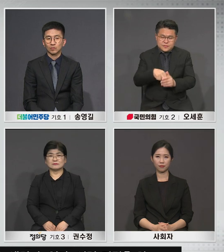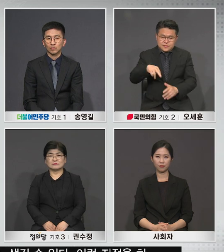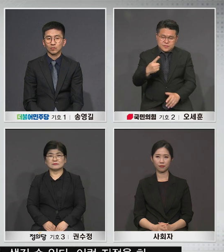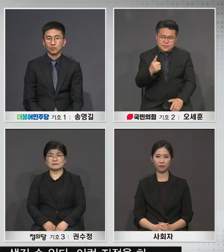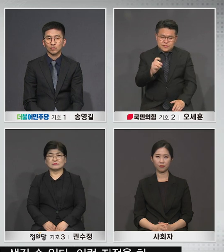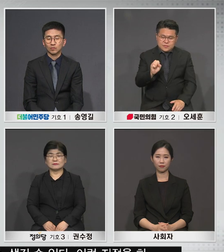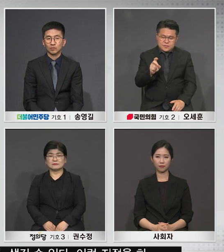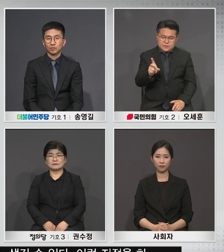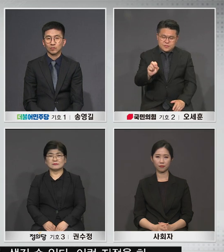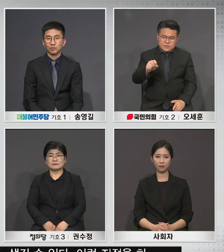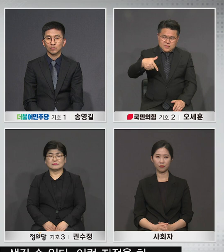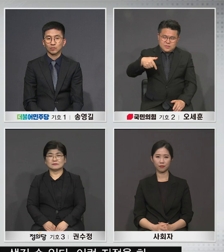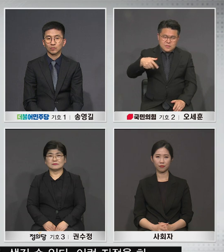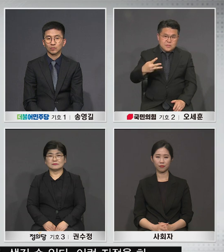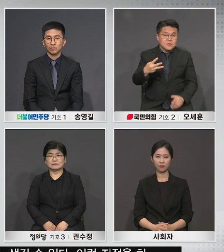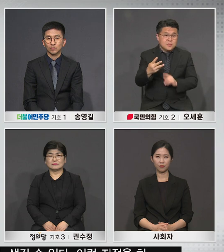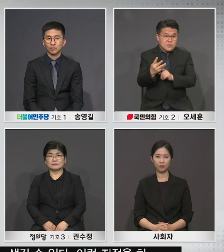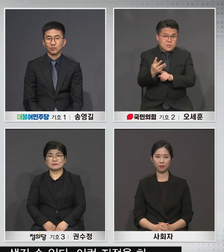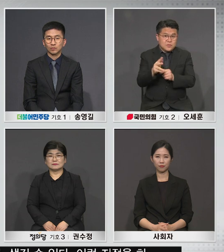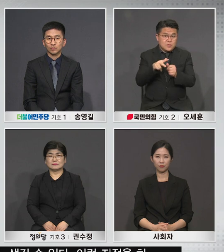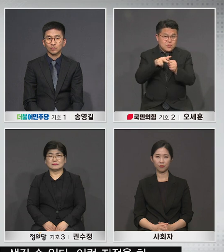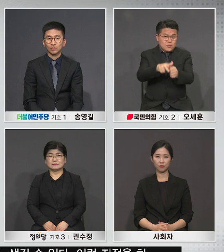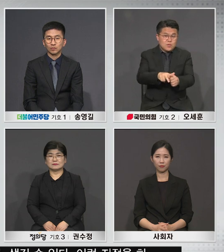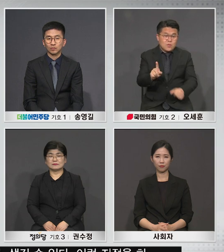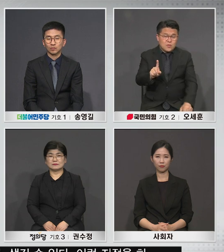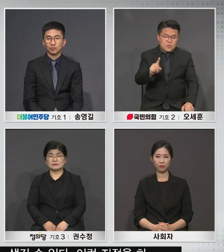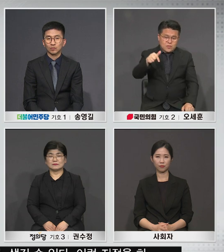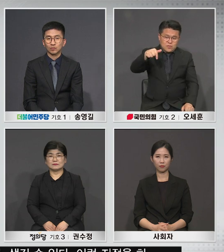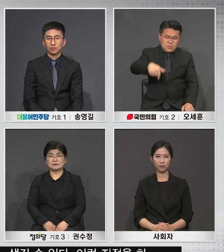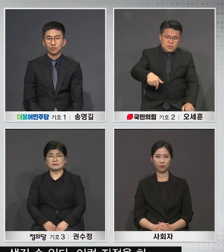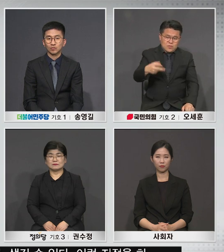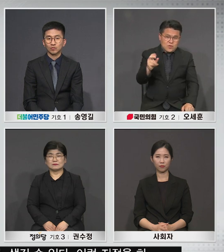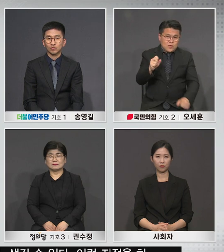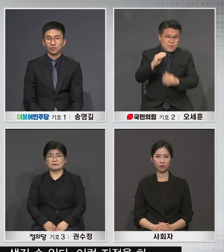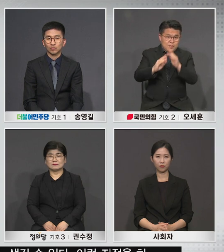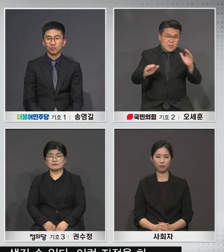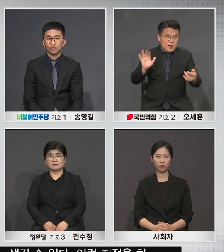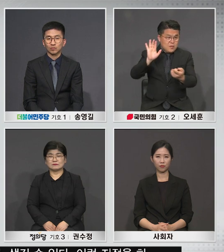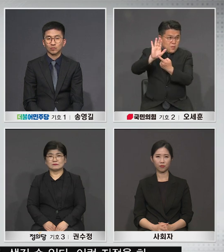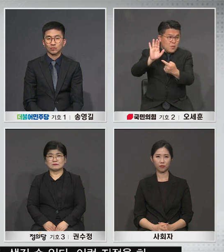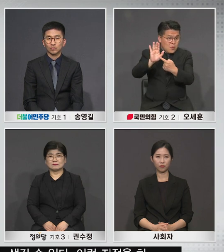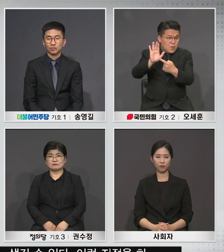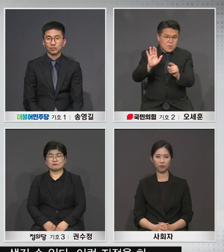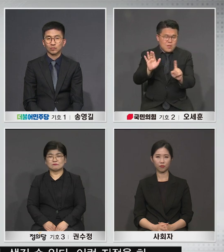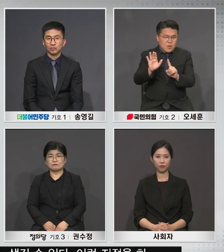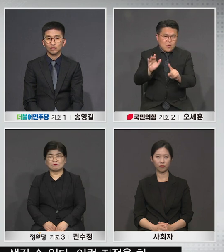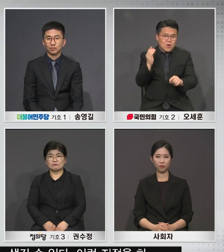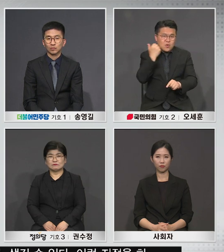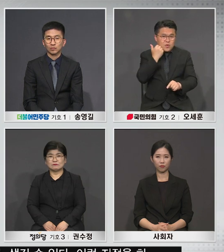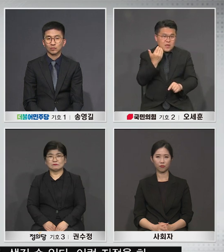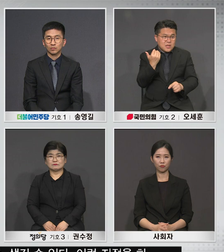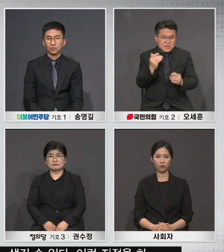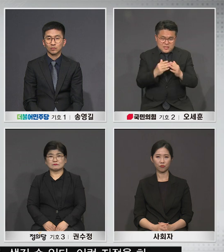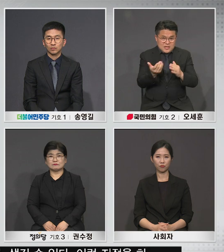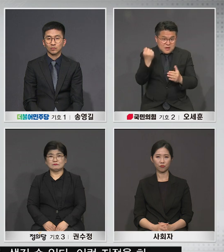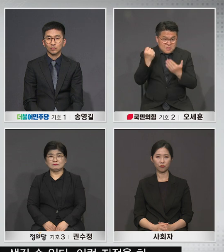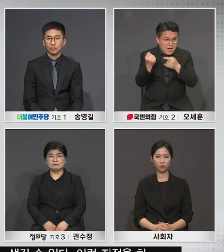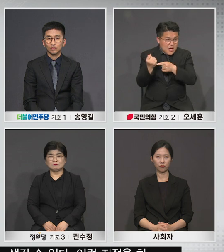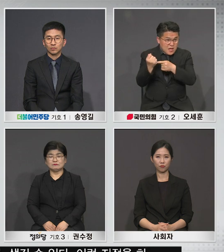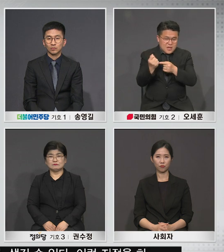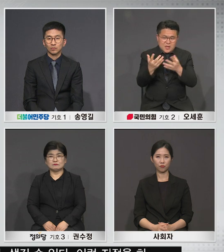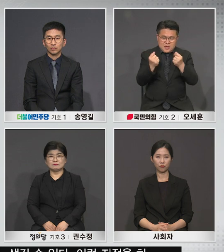후보가 구룡마을을 예로 들고 누구나 집을 예로 들고 그러면서 용적률 500%로